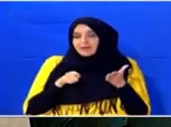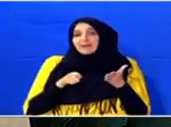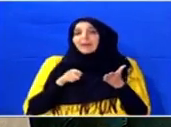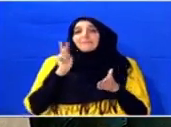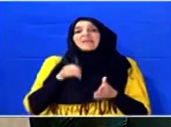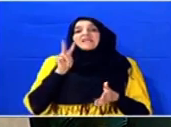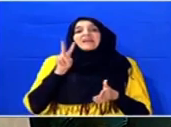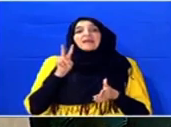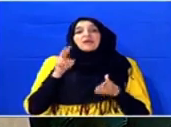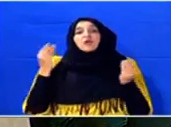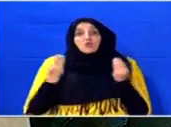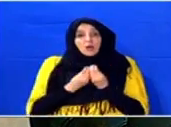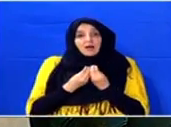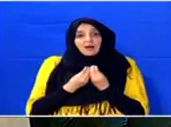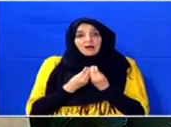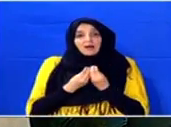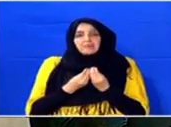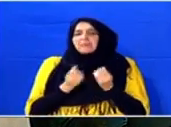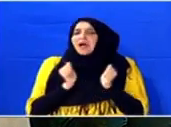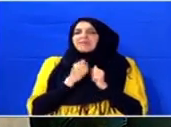طبقا لمده 49